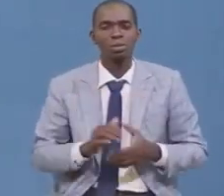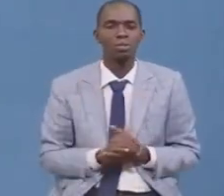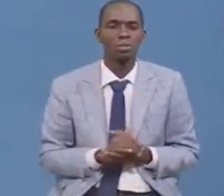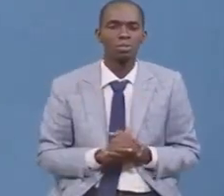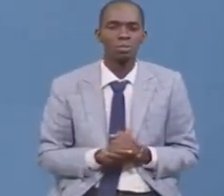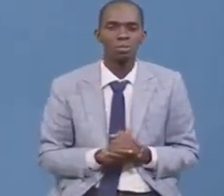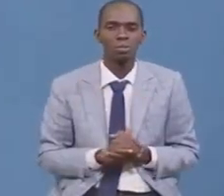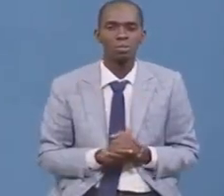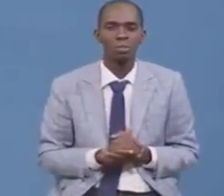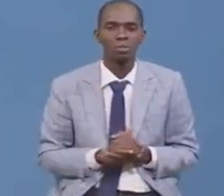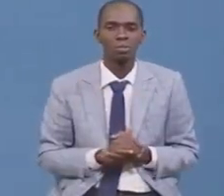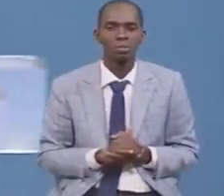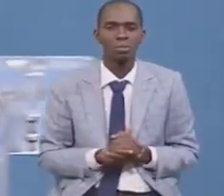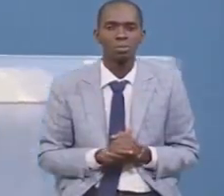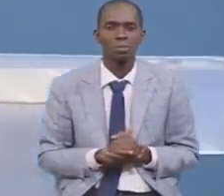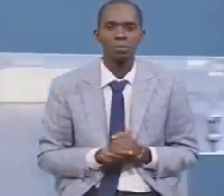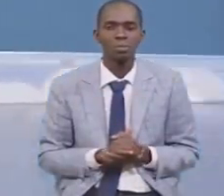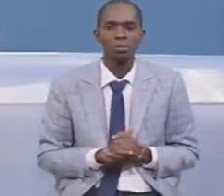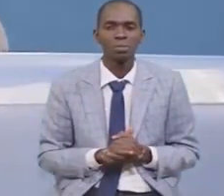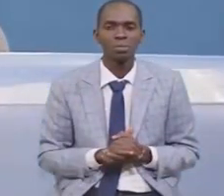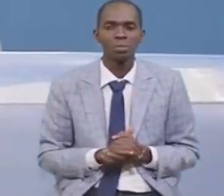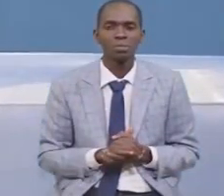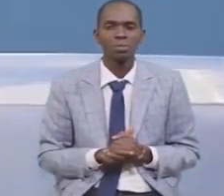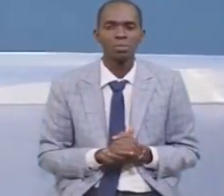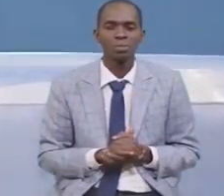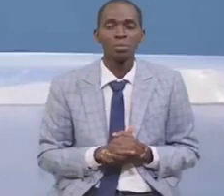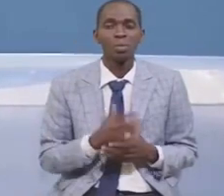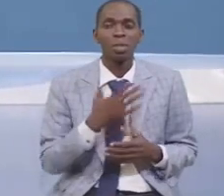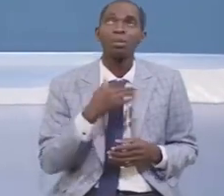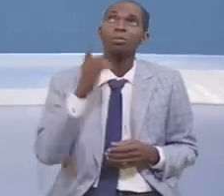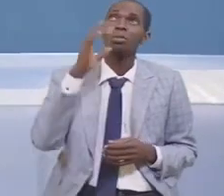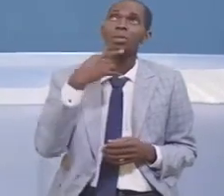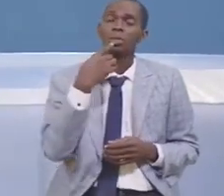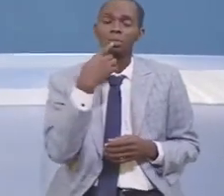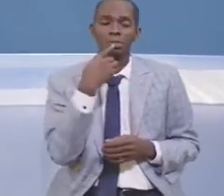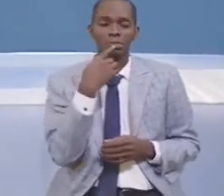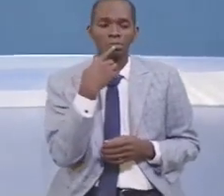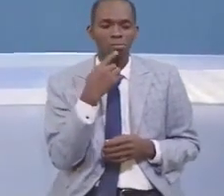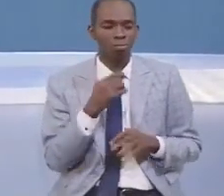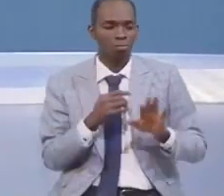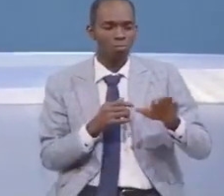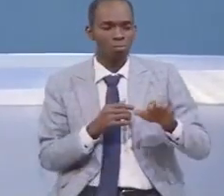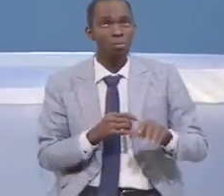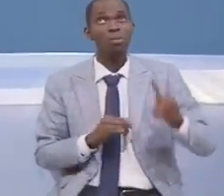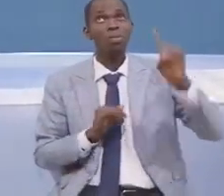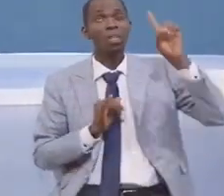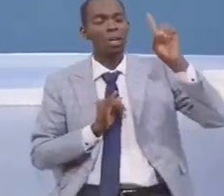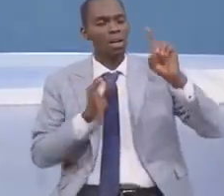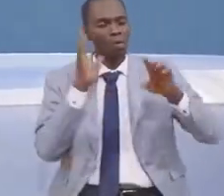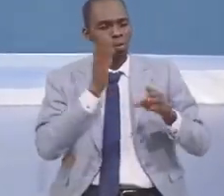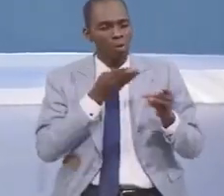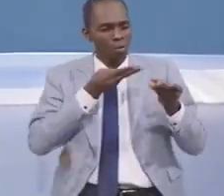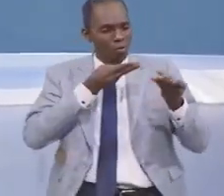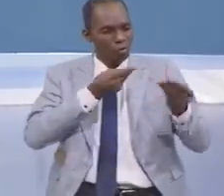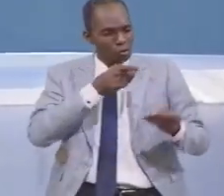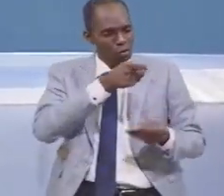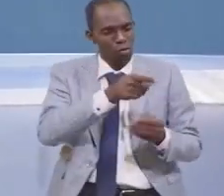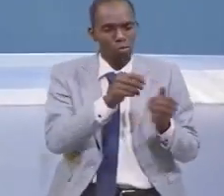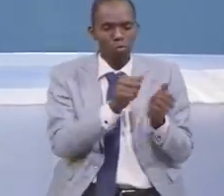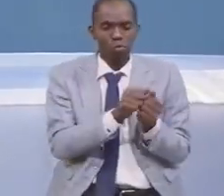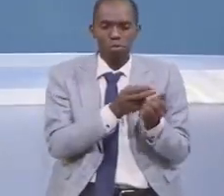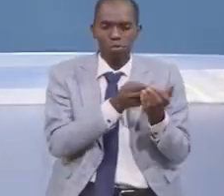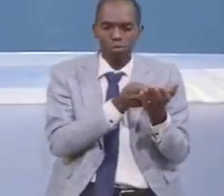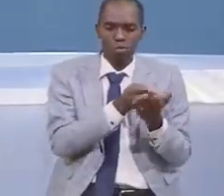మోసగ్రస్తమైన సమాజంలోనికి లాగివేయబడే పరిస్థితులు ఉన్నాయి. And he says, I'll fill you with truth. ఆయన అంటున్నాడు, సత్యముతో